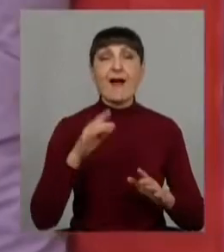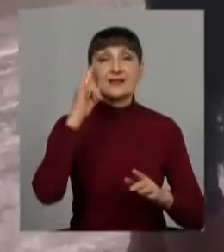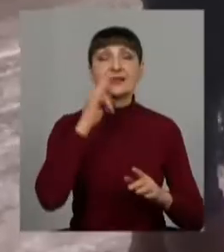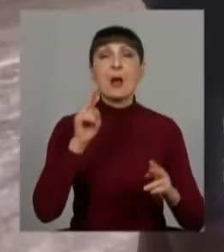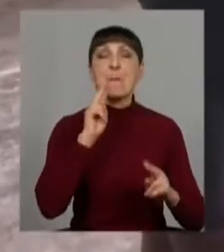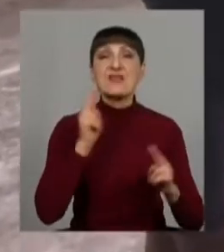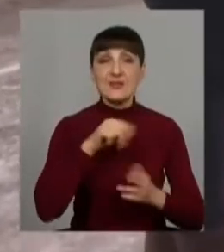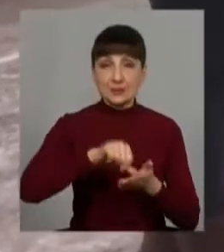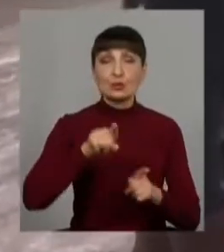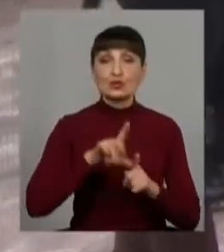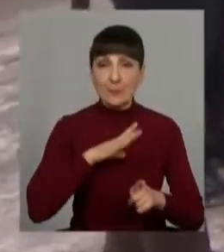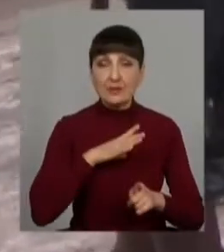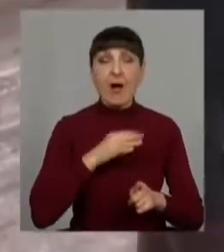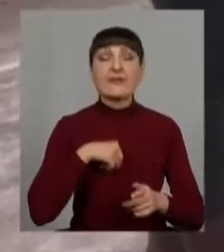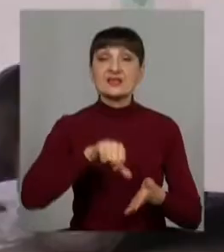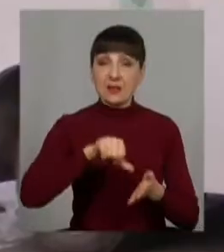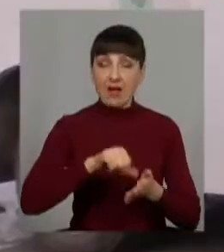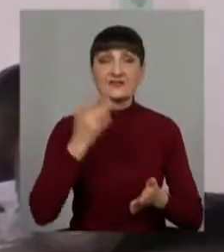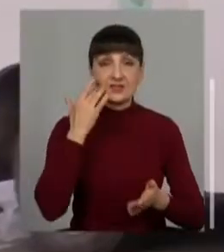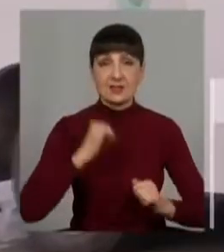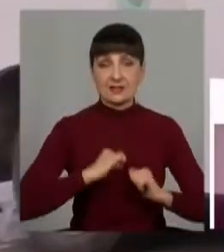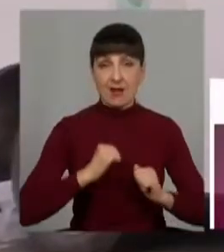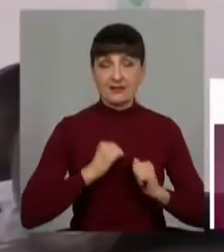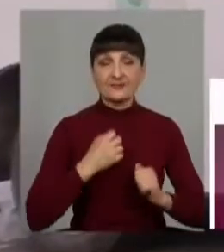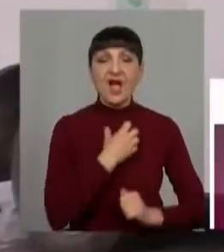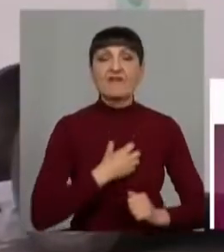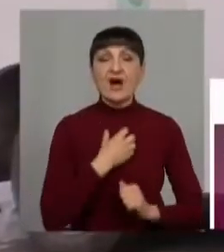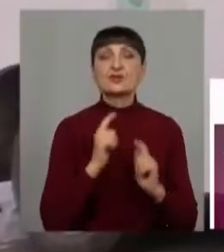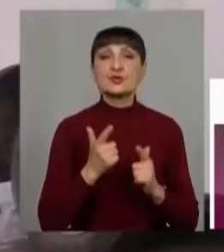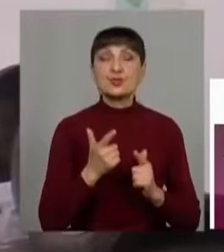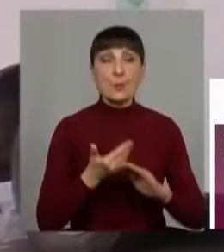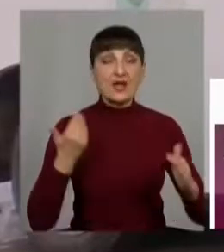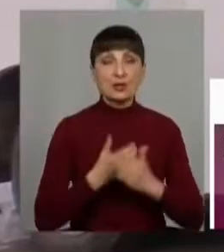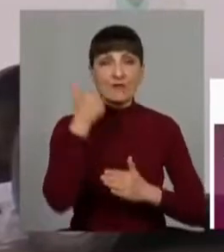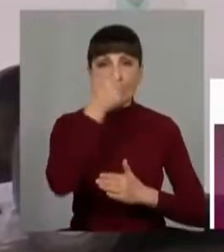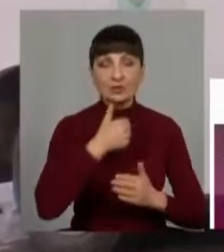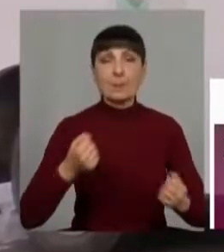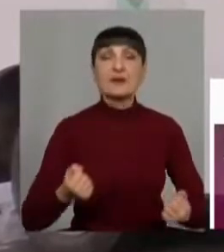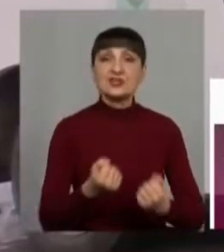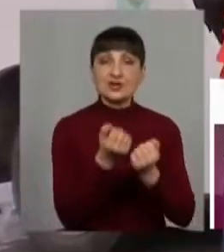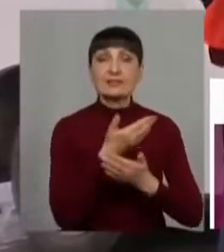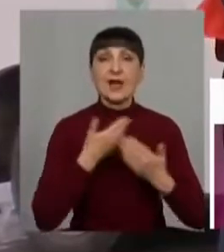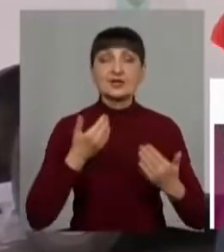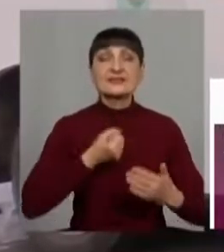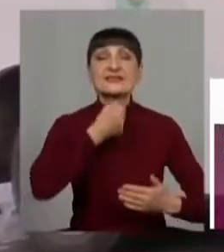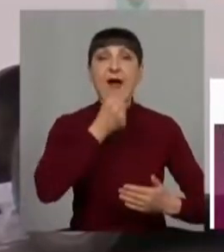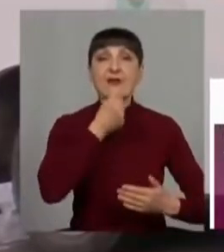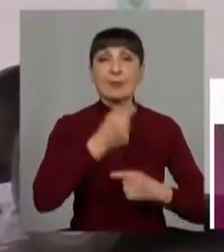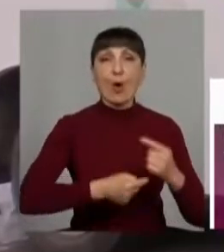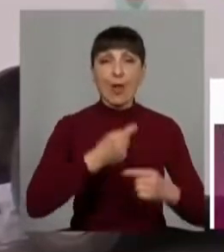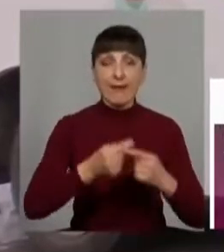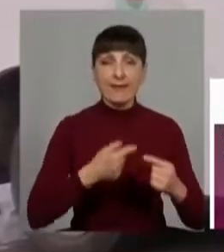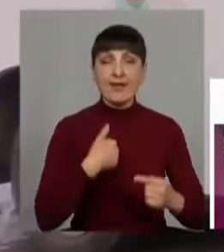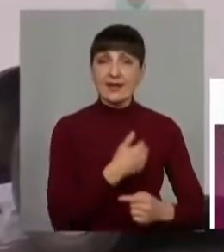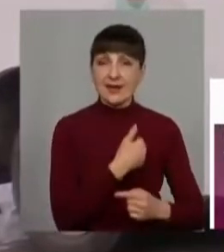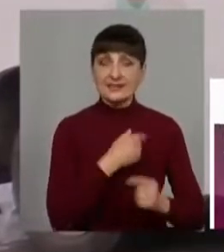в столь теплый семейный праздник одиноких пожилых алматинцев. В наборы были упакованы как продукты первой необходимости, так и традиционные